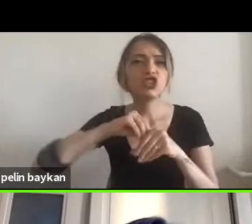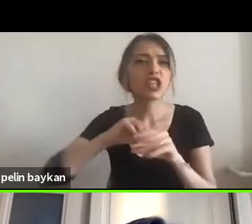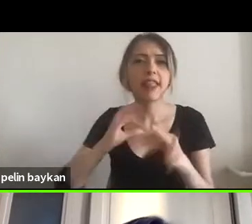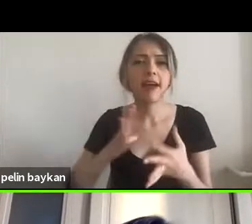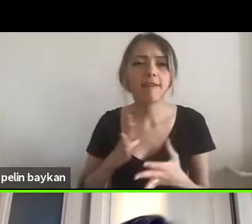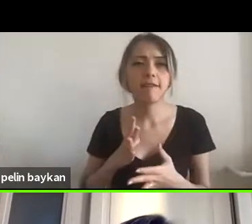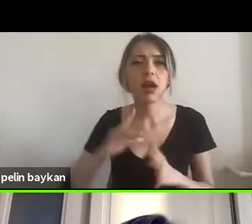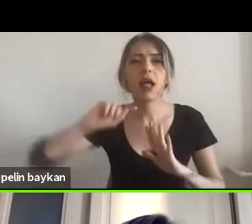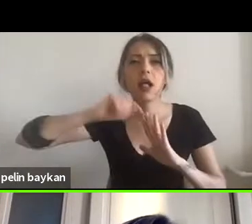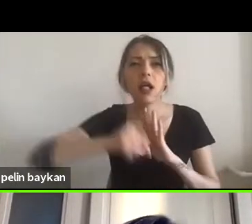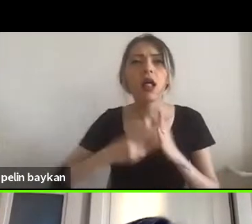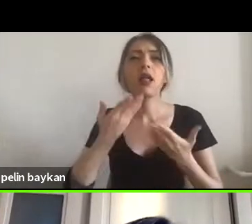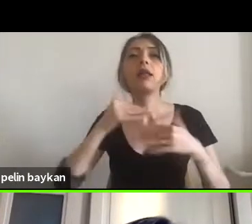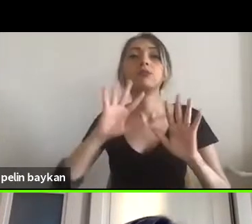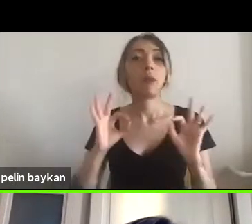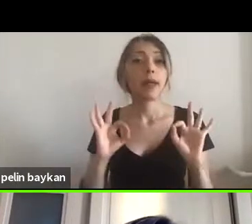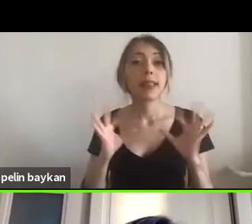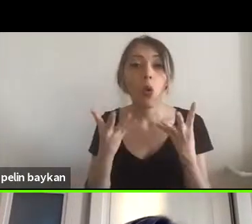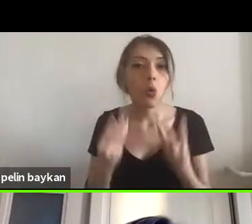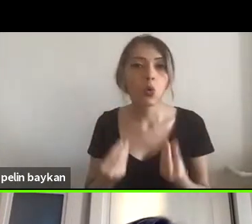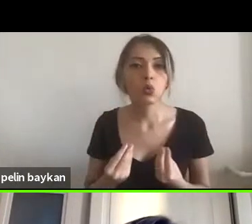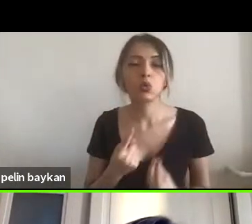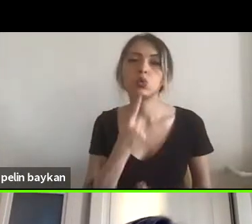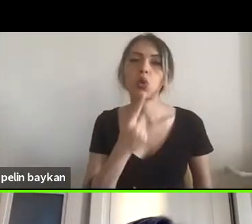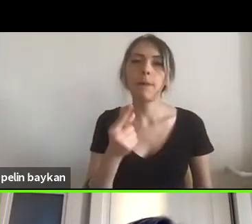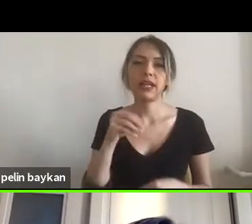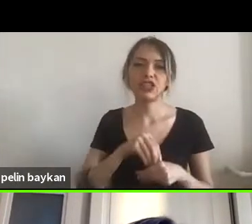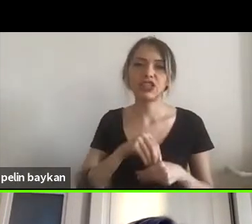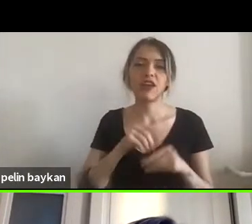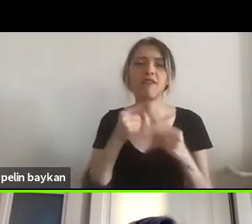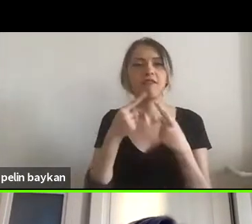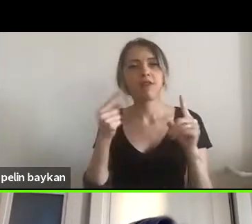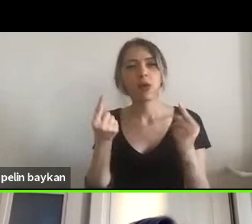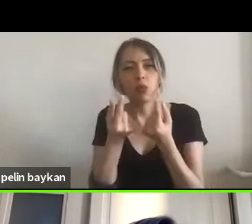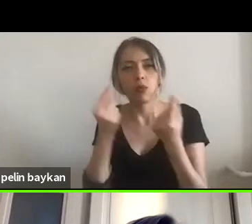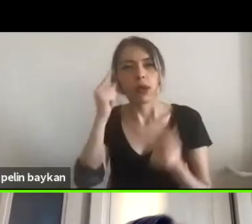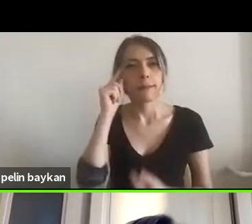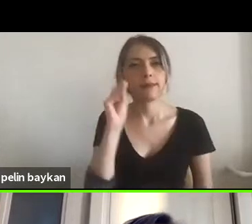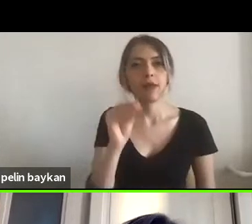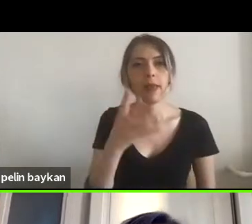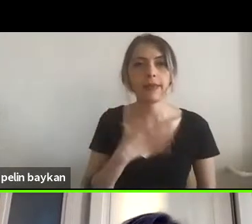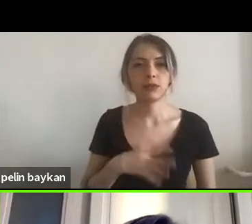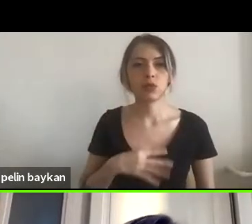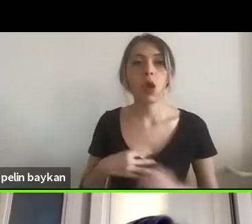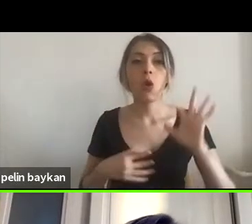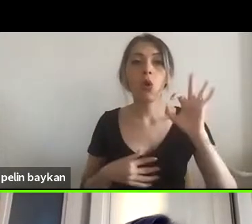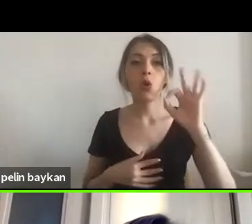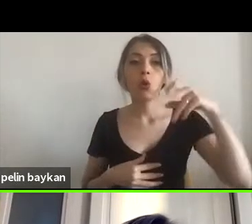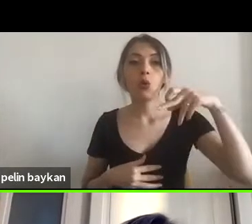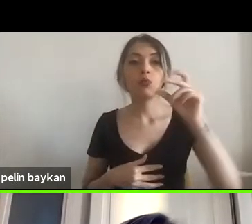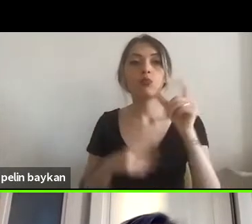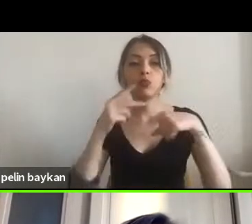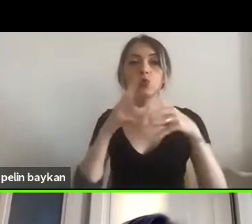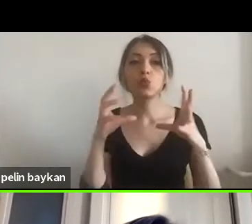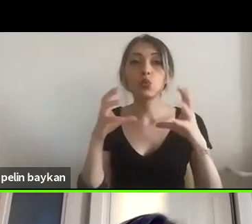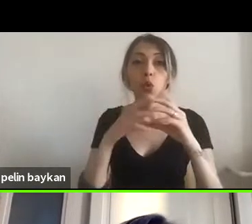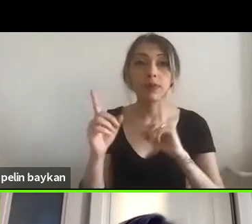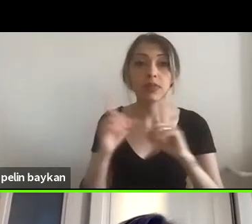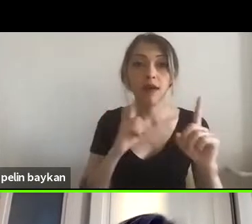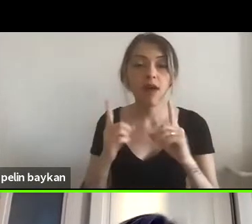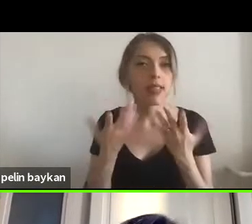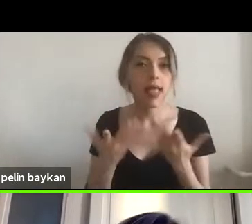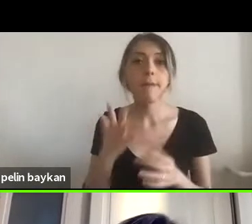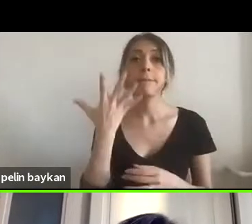neden bahsettiğimizi anlayabilmek açısından birkaç şeyi belirtmekte fayda görüyorum. Opuz grup davaları 5 farklı kadına yönelik